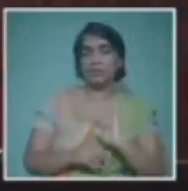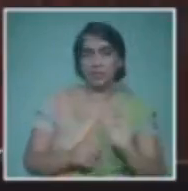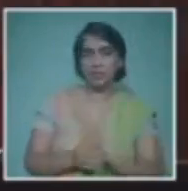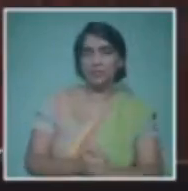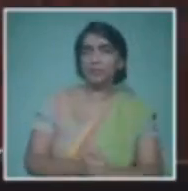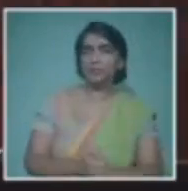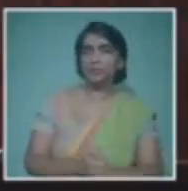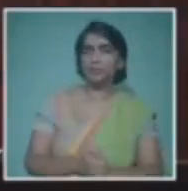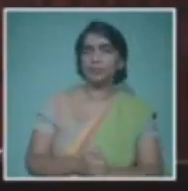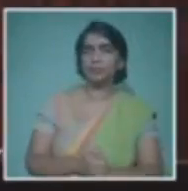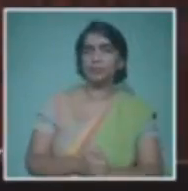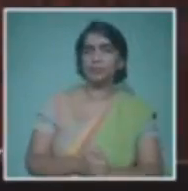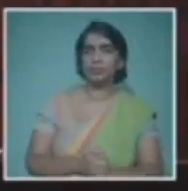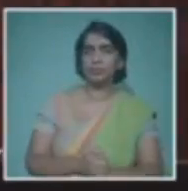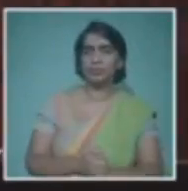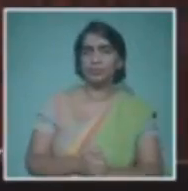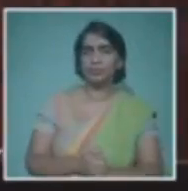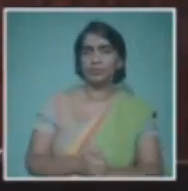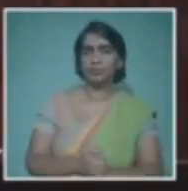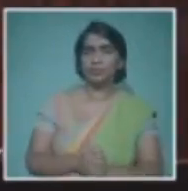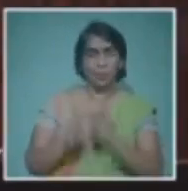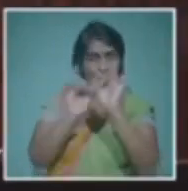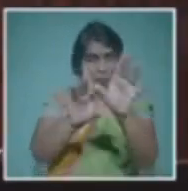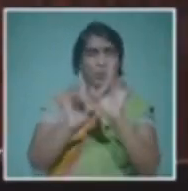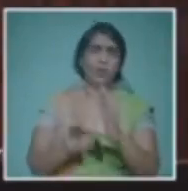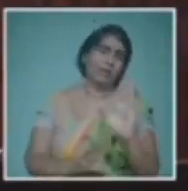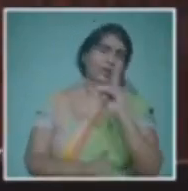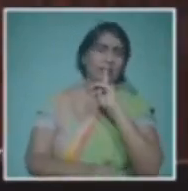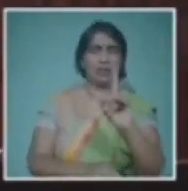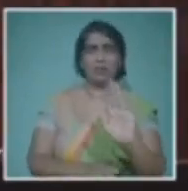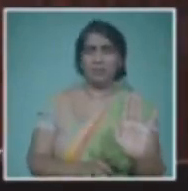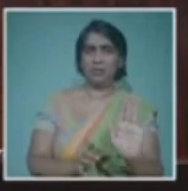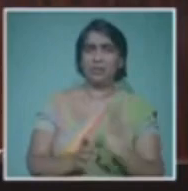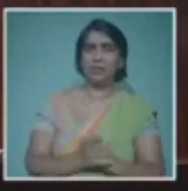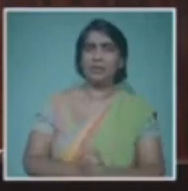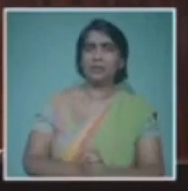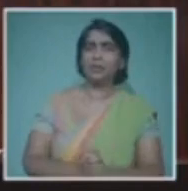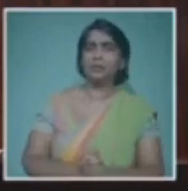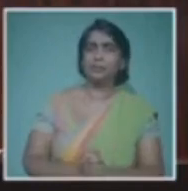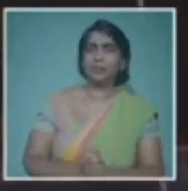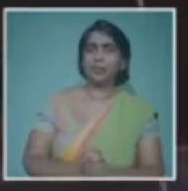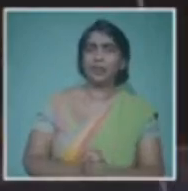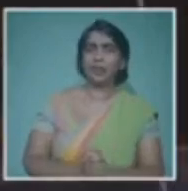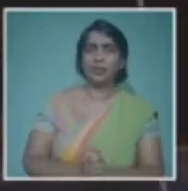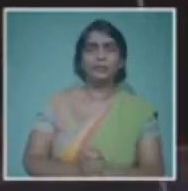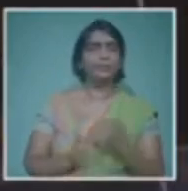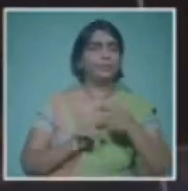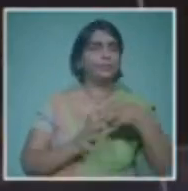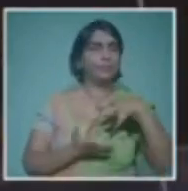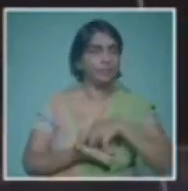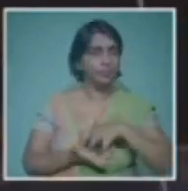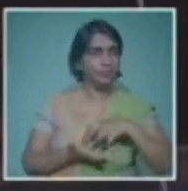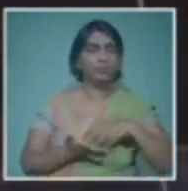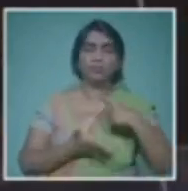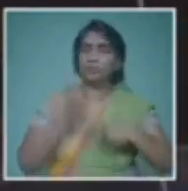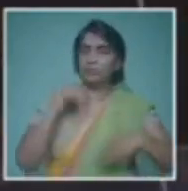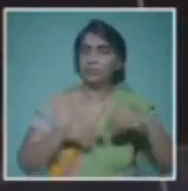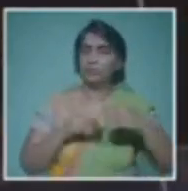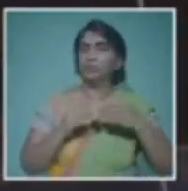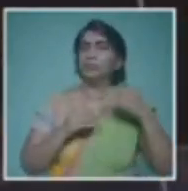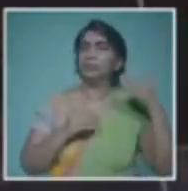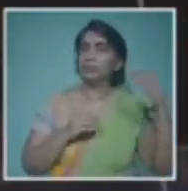රාධකිෂ්ණ මන්තුමටත් ඔක්කොමද කියන්න තියෙන්නේ. කරුණාකර ලෝකම නම් කියන්න ඕනේ. කරු කථානායකතුමනි මේ පළාත් පාලන ඡන්දේ දැන් කල්